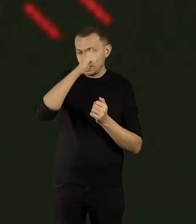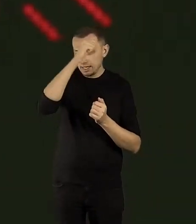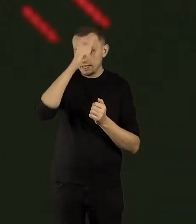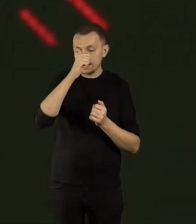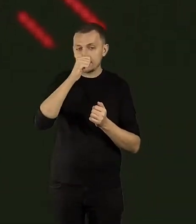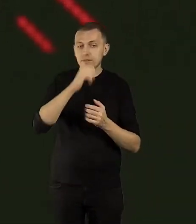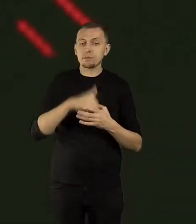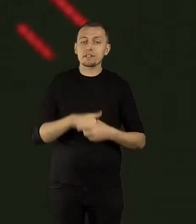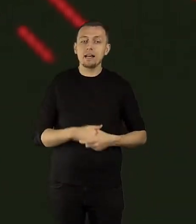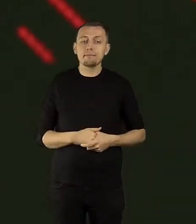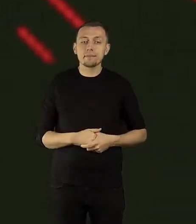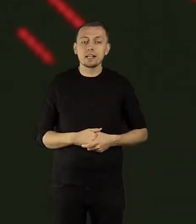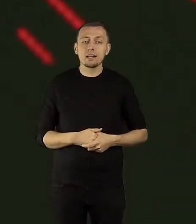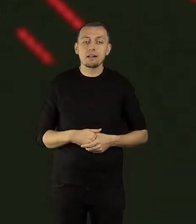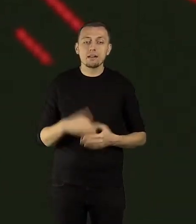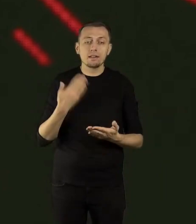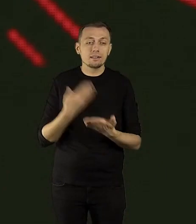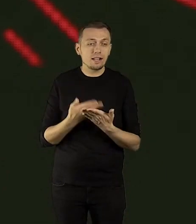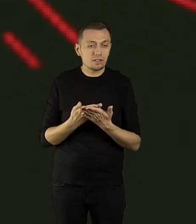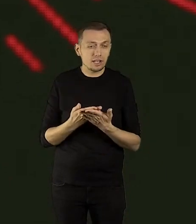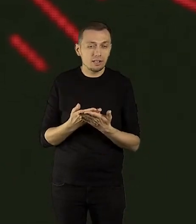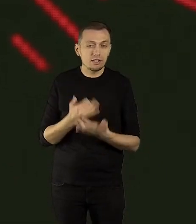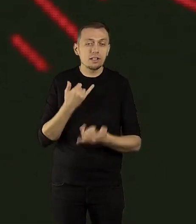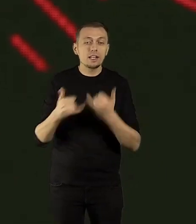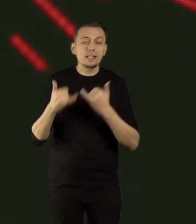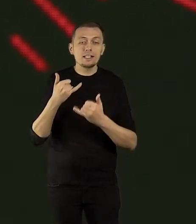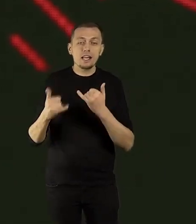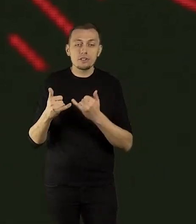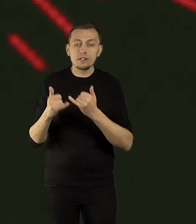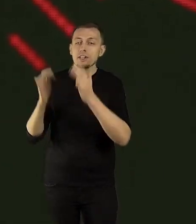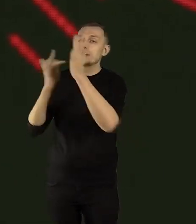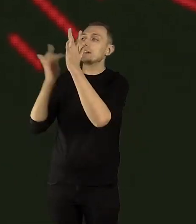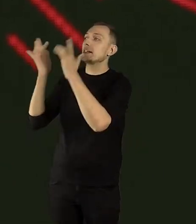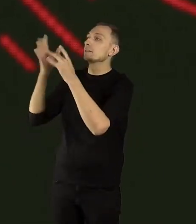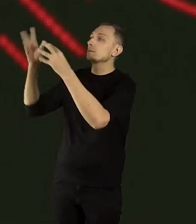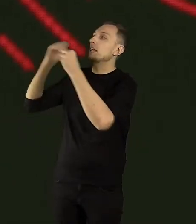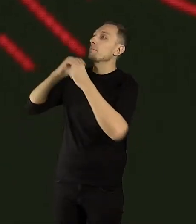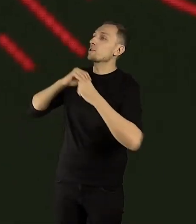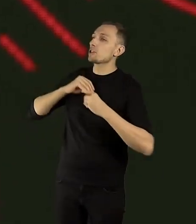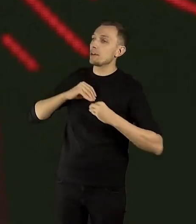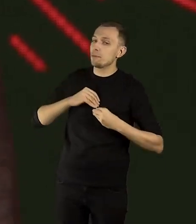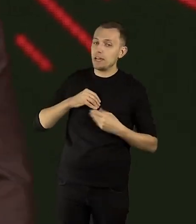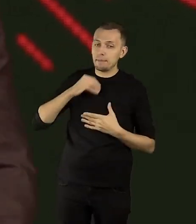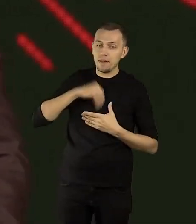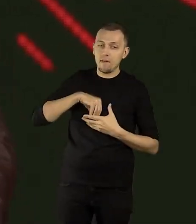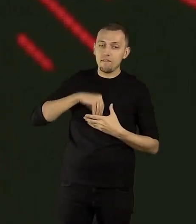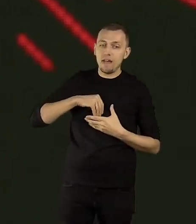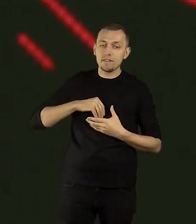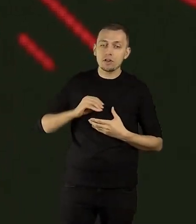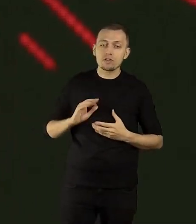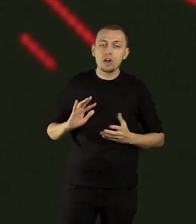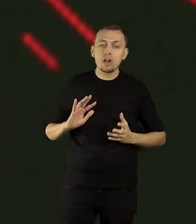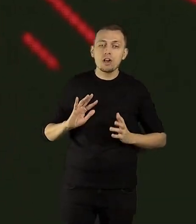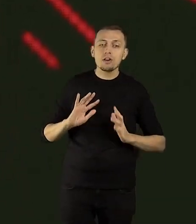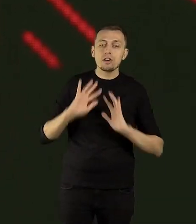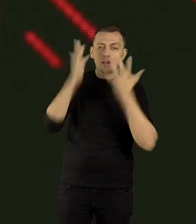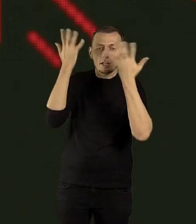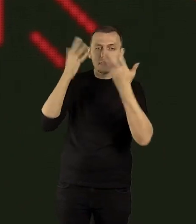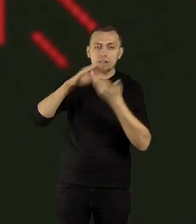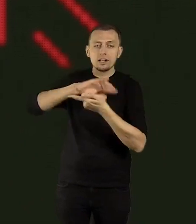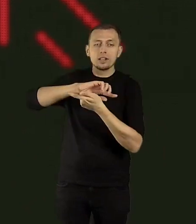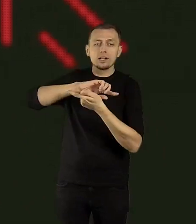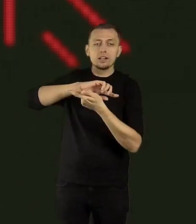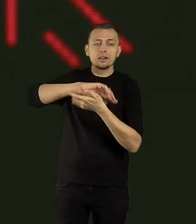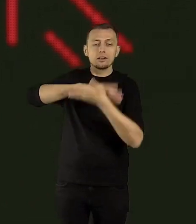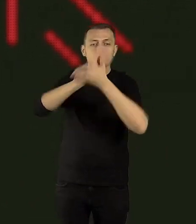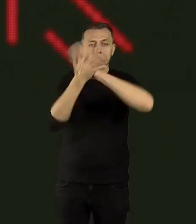Bo przez Chrystusa przychodzi rewolucja moralna. Ludzie, którzy są wyrzutkami, zostają